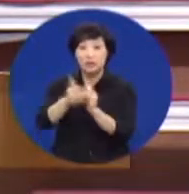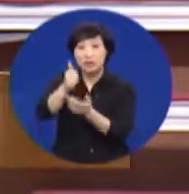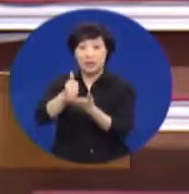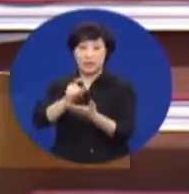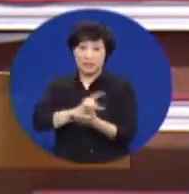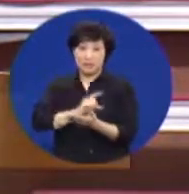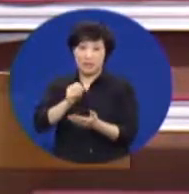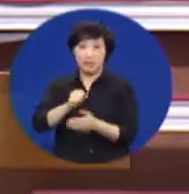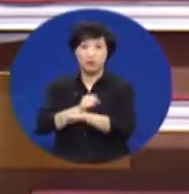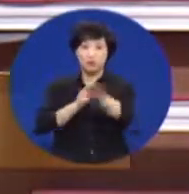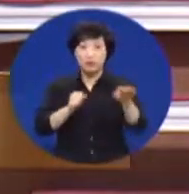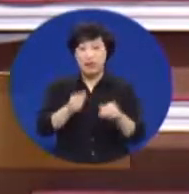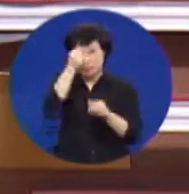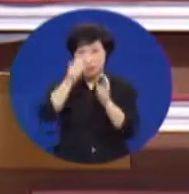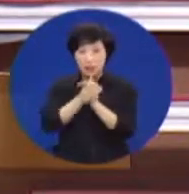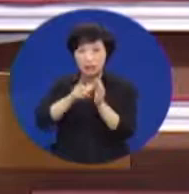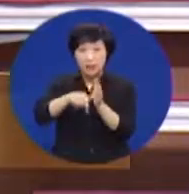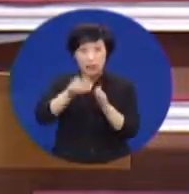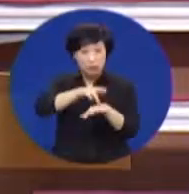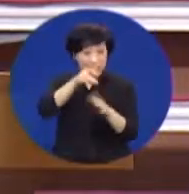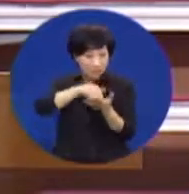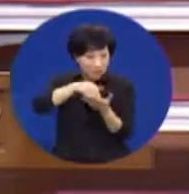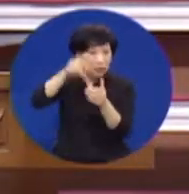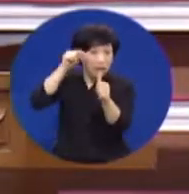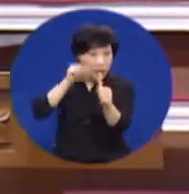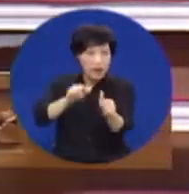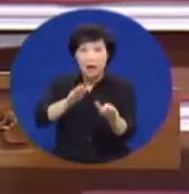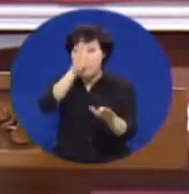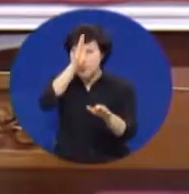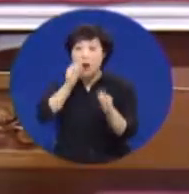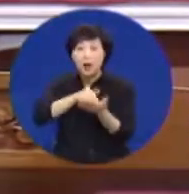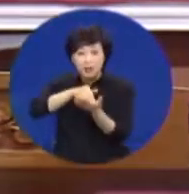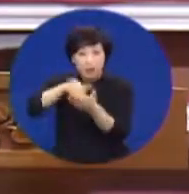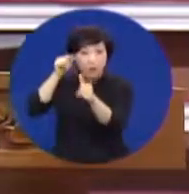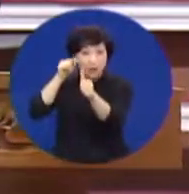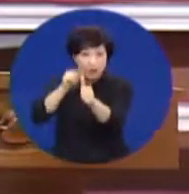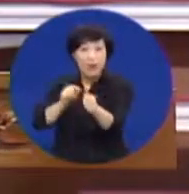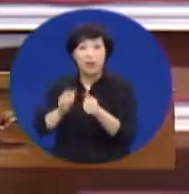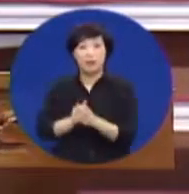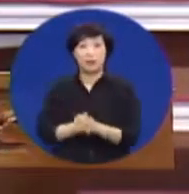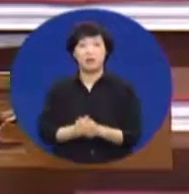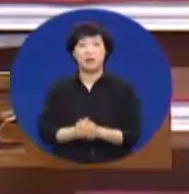이름을 가지고 귀신한 나가라, 질병한 나가라,